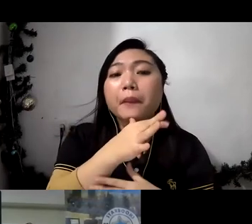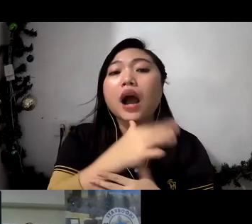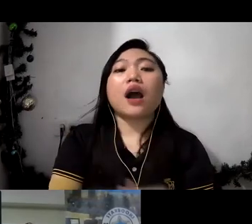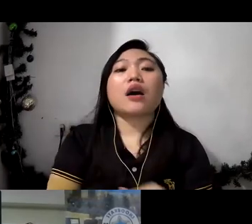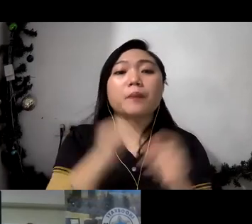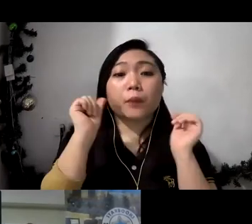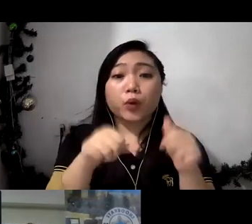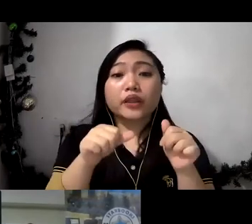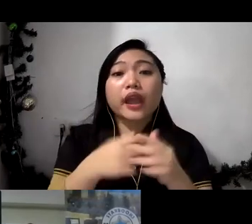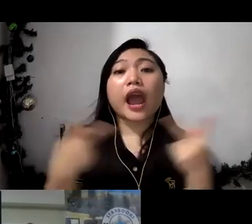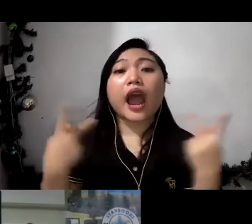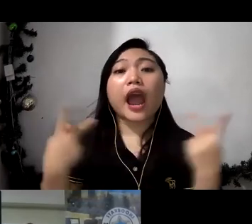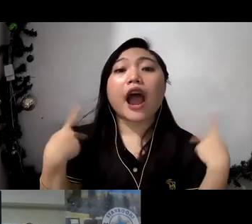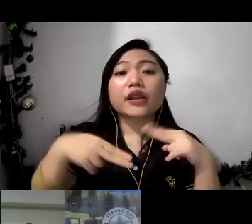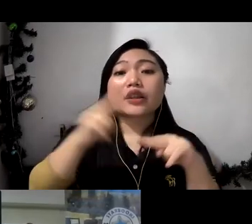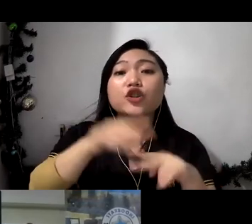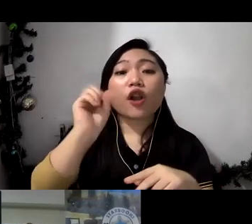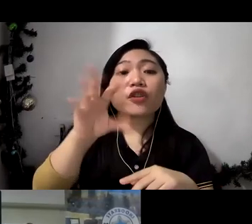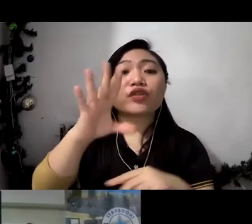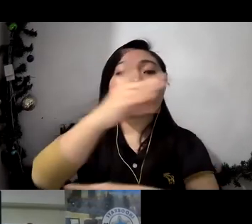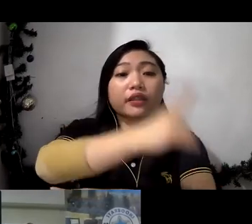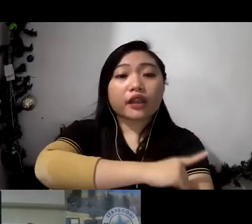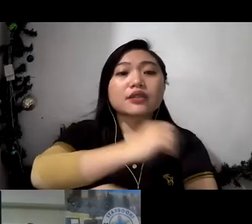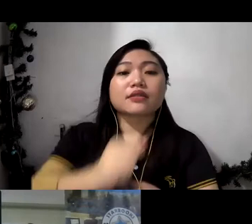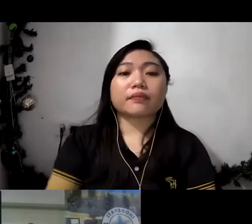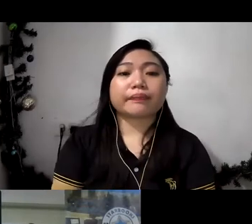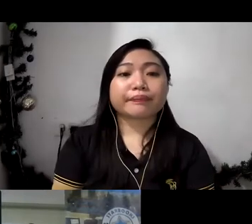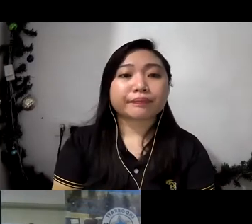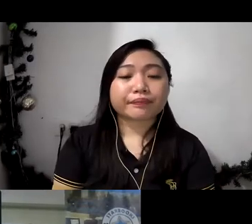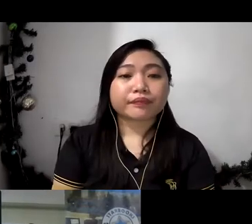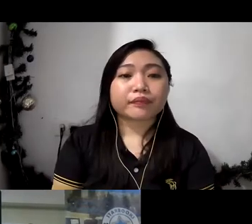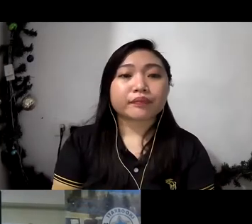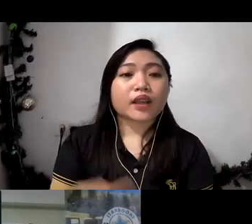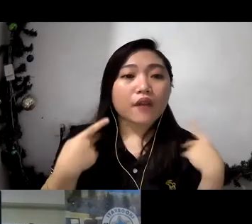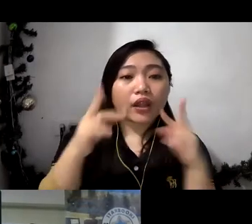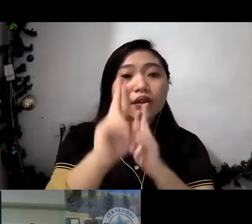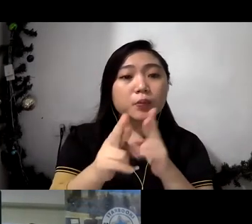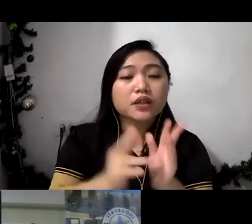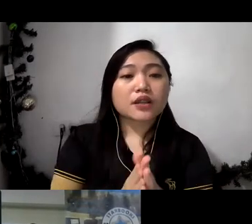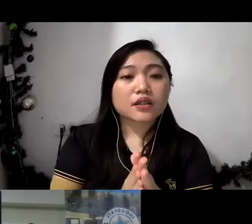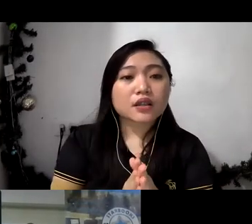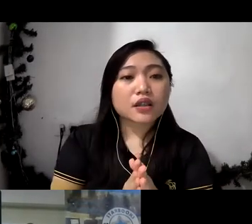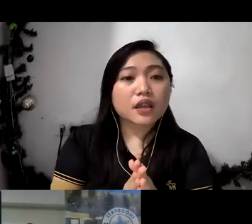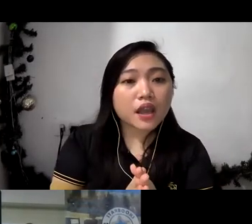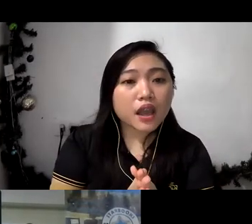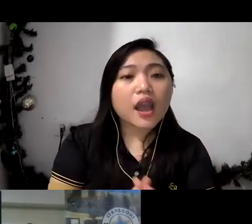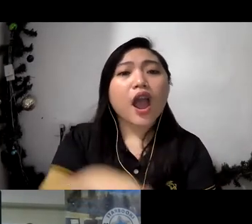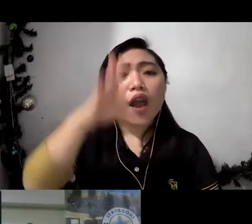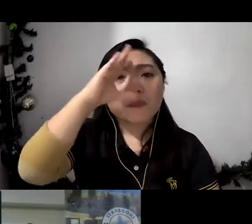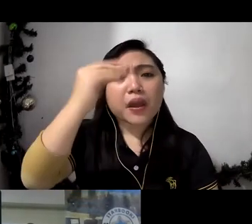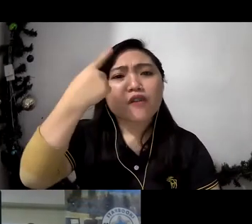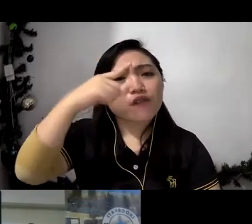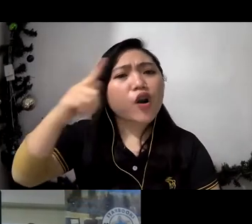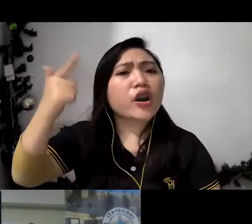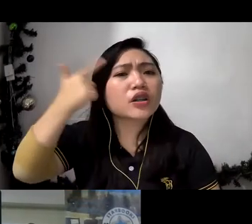additional 15 days leave. So may mga ganyan po, no? Responses din po natin yung engaging men in gender